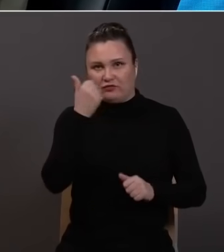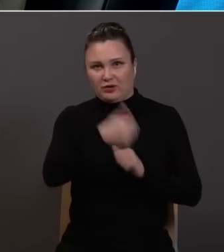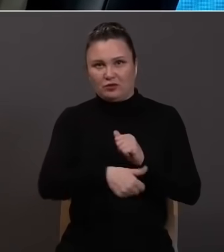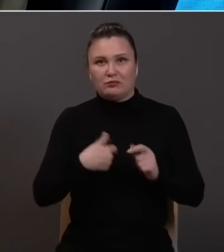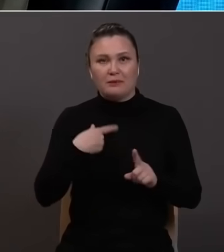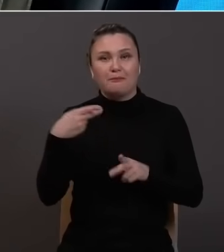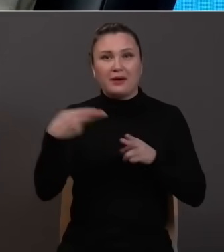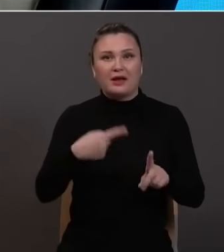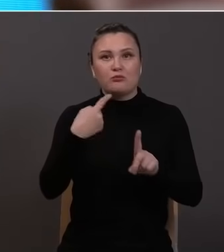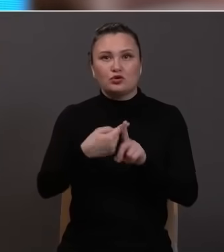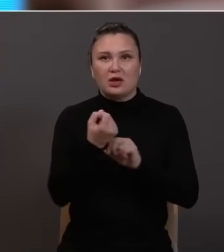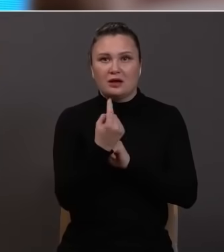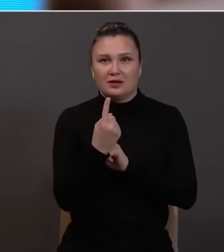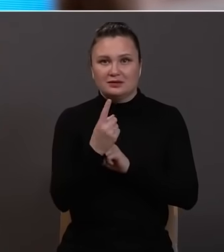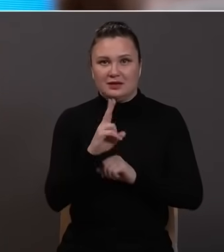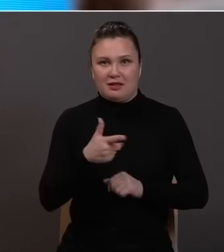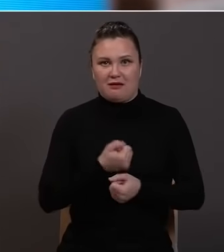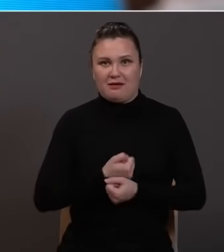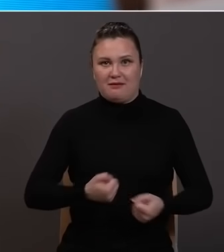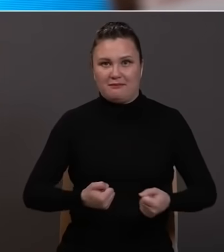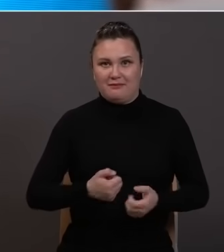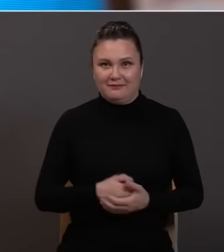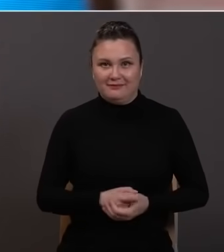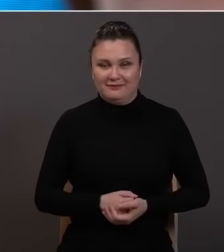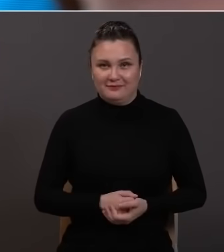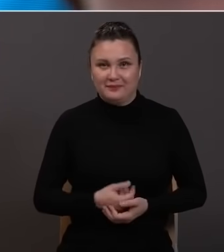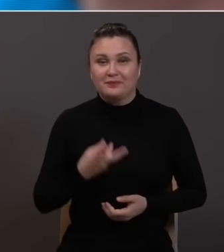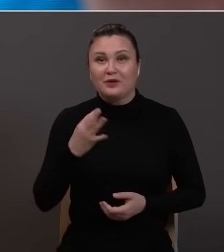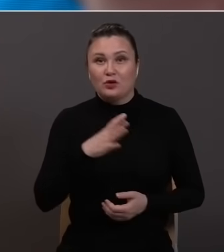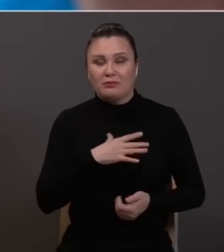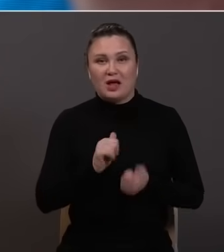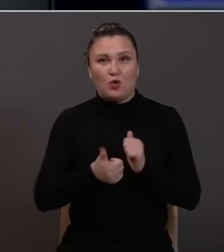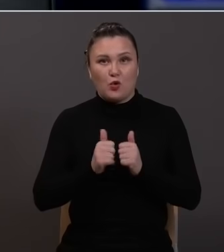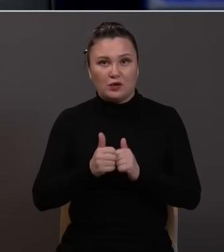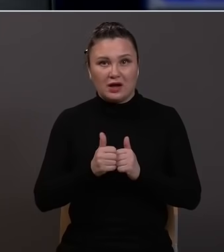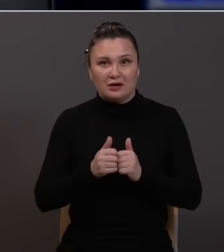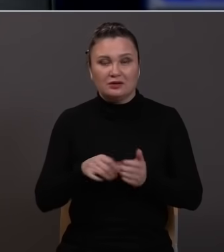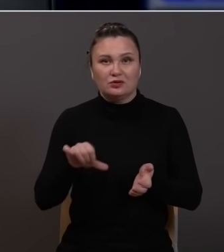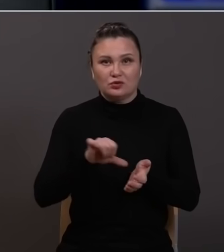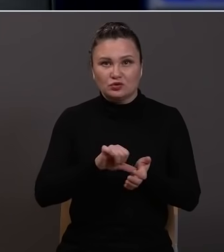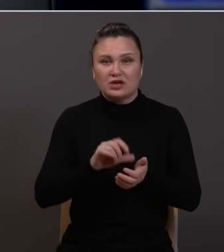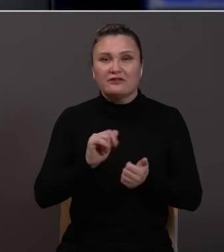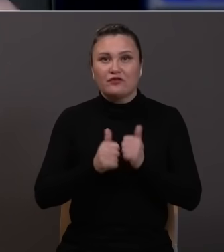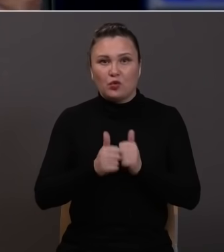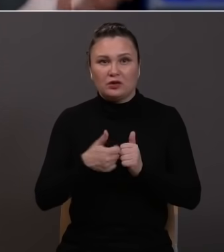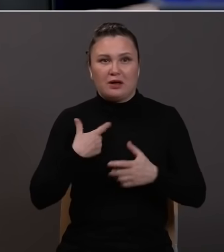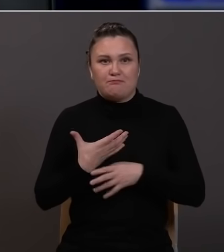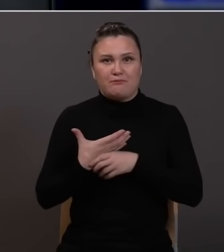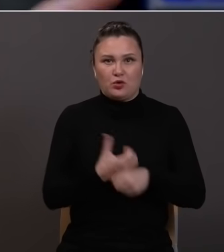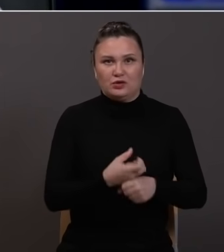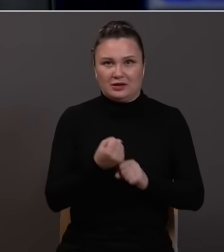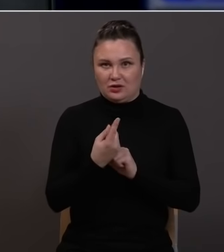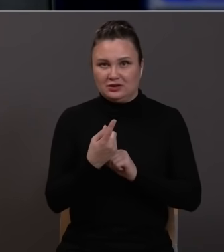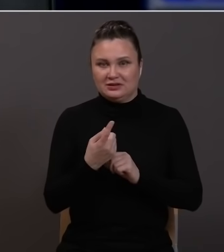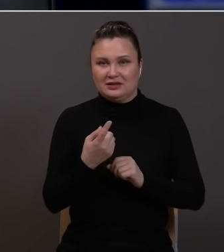плюс 11 килограмм. Но, допустим, была гонка, я участвовал в гонке Silkway как пилот, я похудел на 11